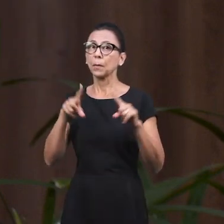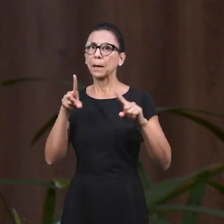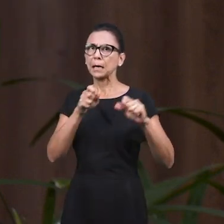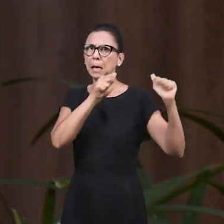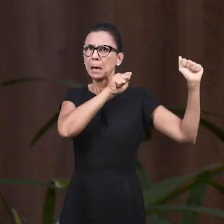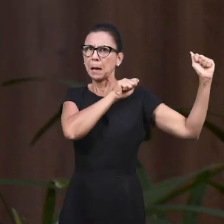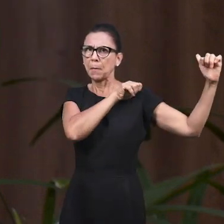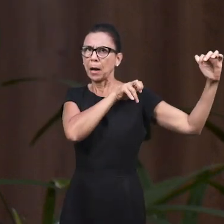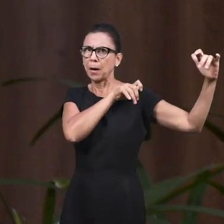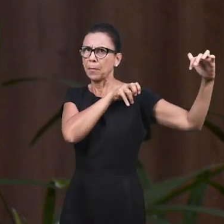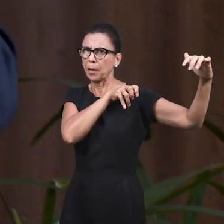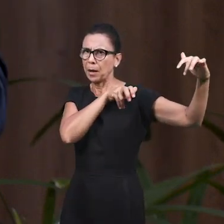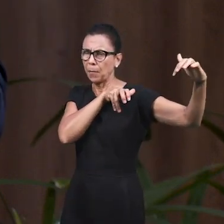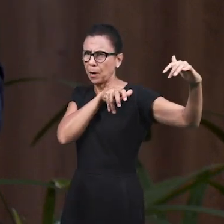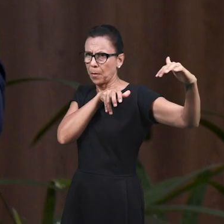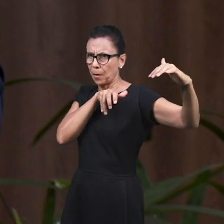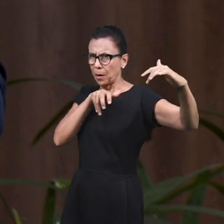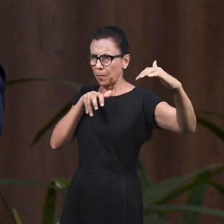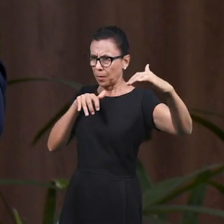une barrière